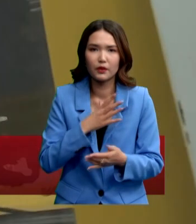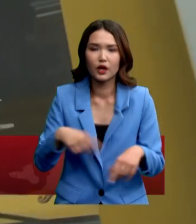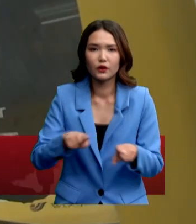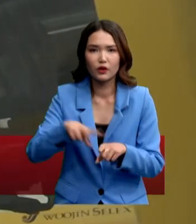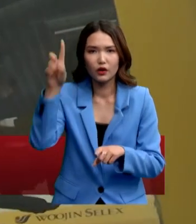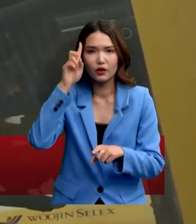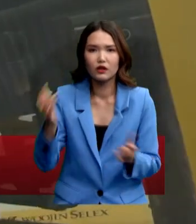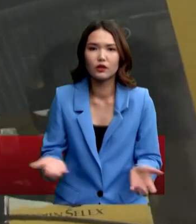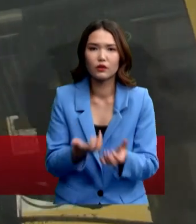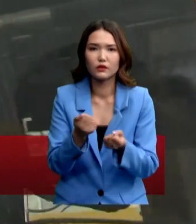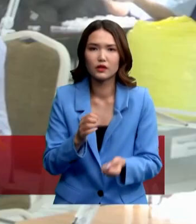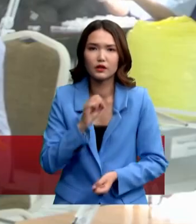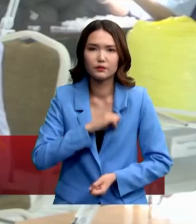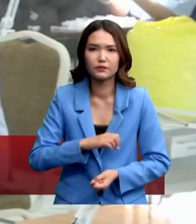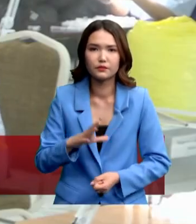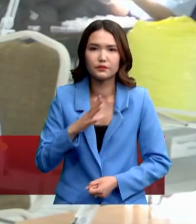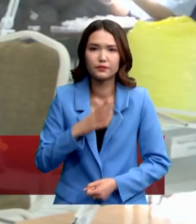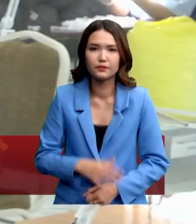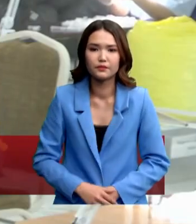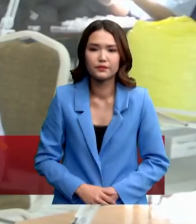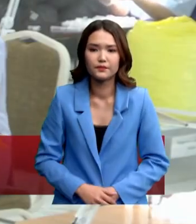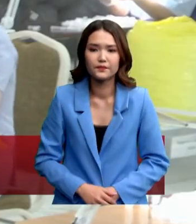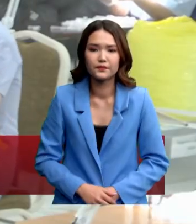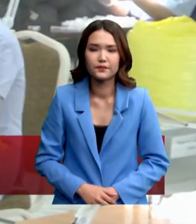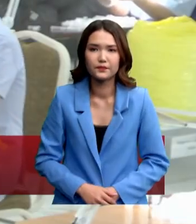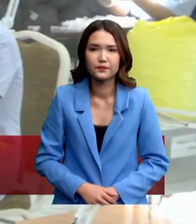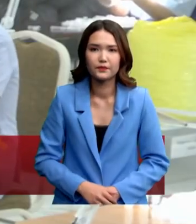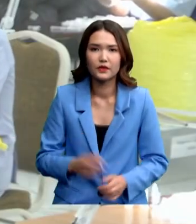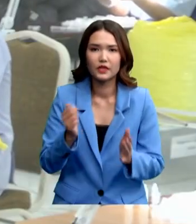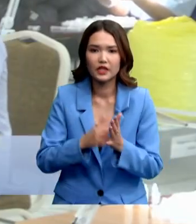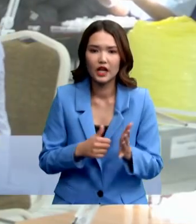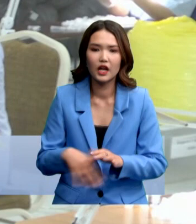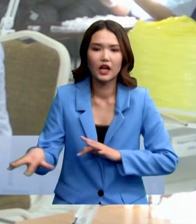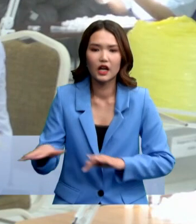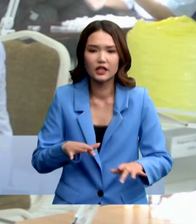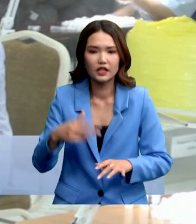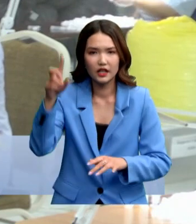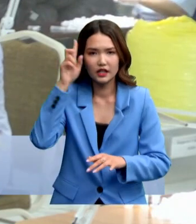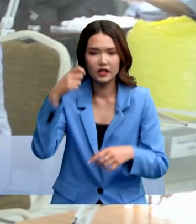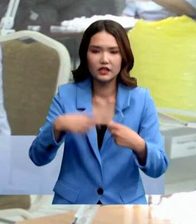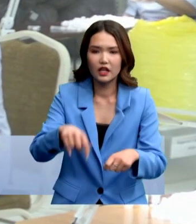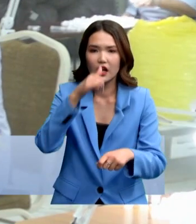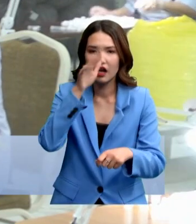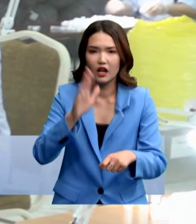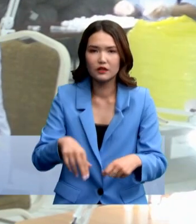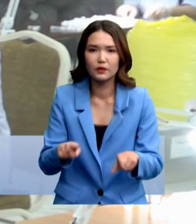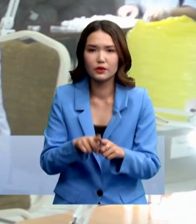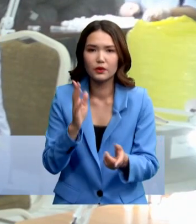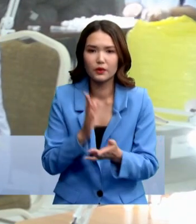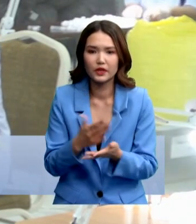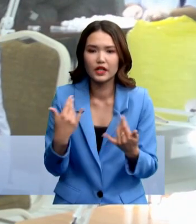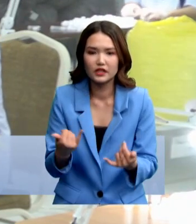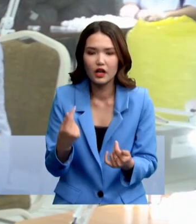үкімет қолдауына мұқтаж. На сегодняшний день все закупки происходят. Жергілікті өнімді елде сата алмайтынымызға қынжыламын. Бұл